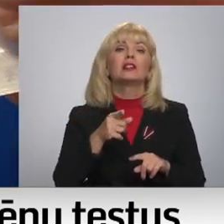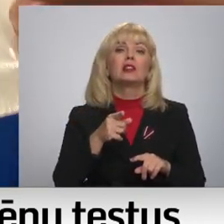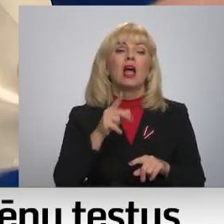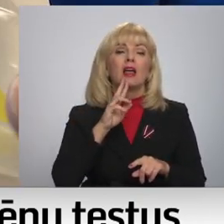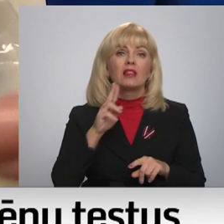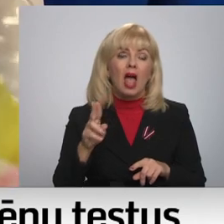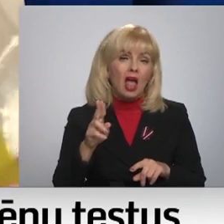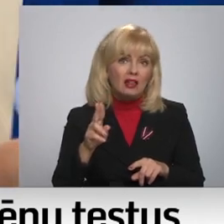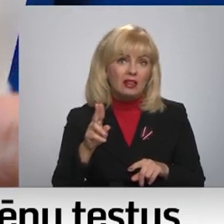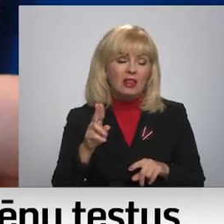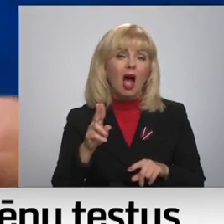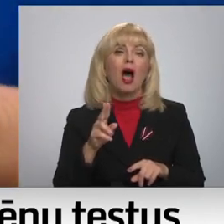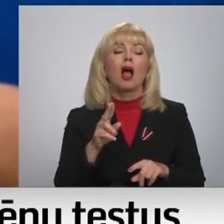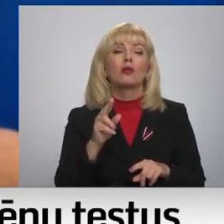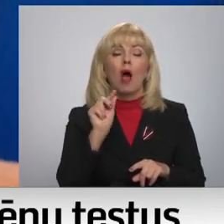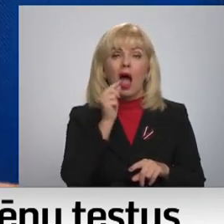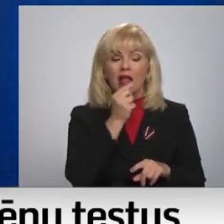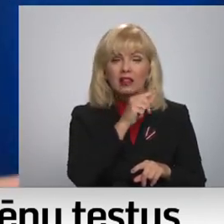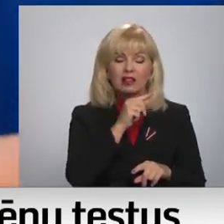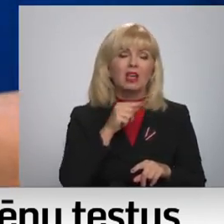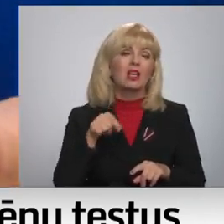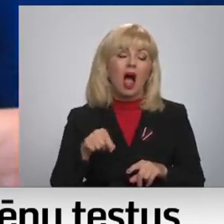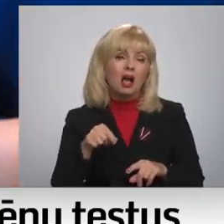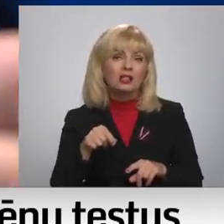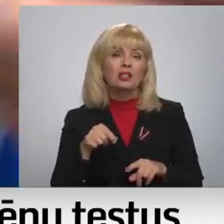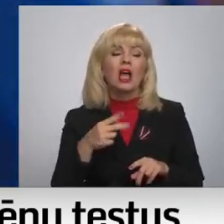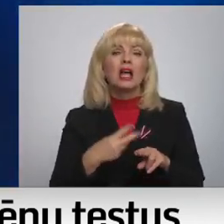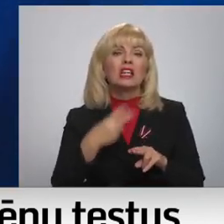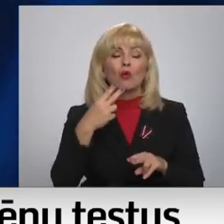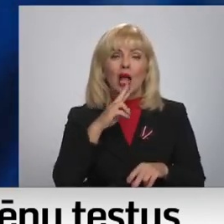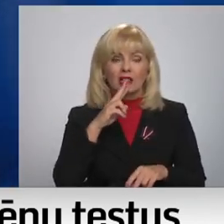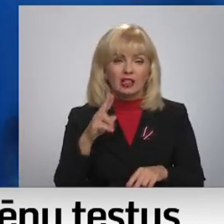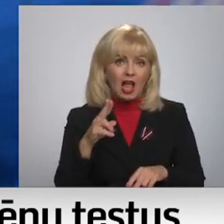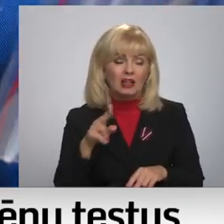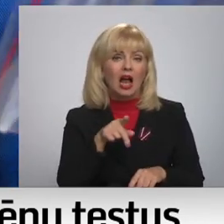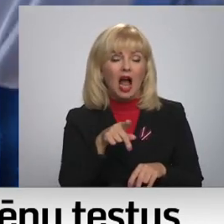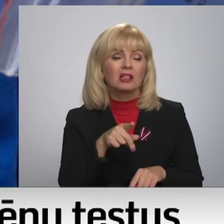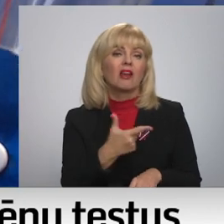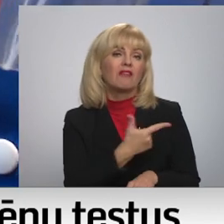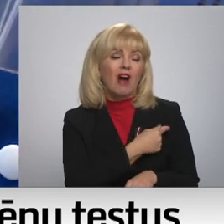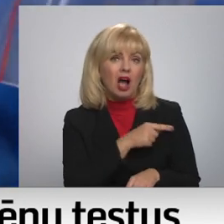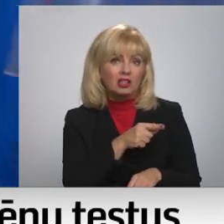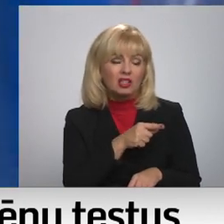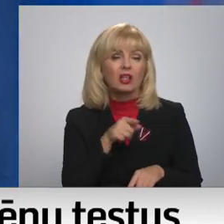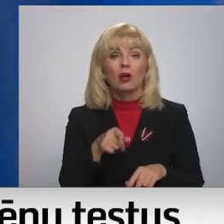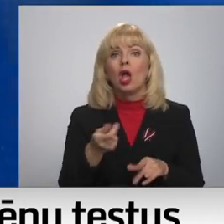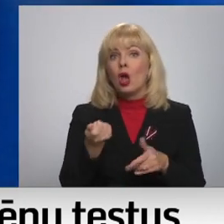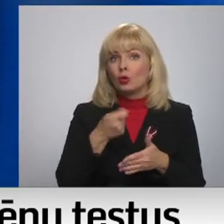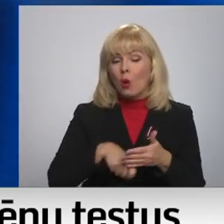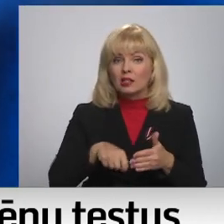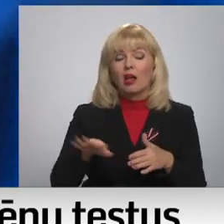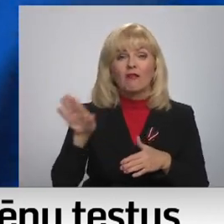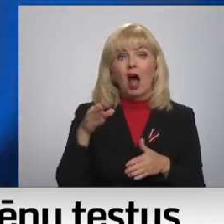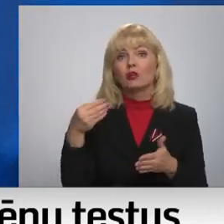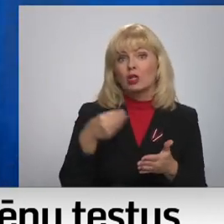un kociņu tests klasē. Antigēnu testus divreiz nedēļā veiks vakcinētie. Un brīdī, kad noslēgsies valsts